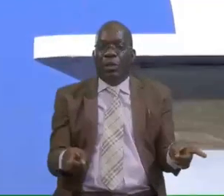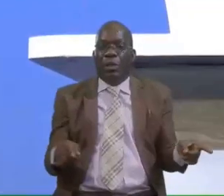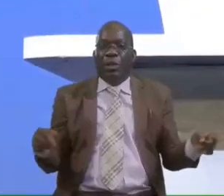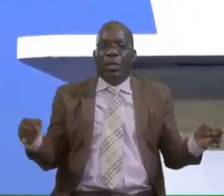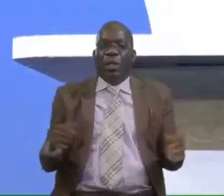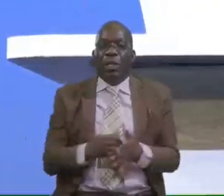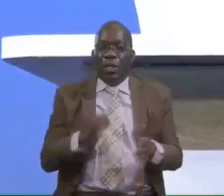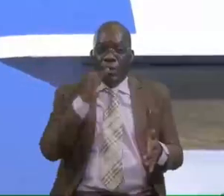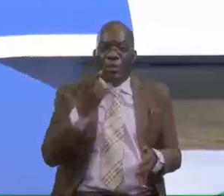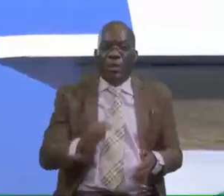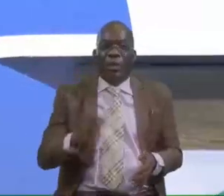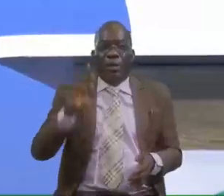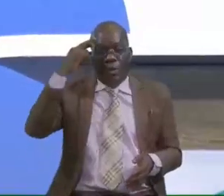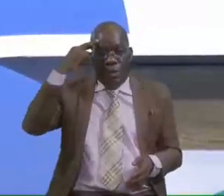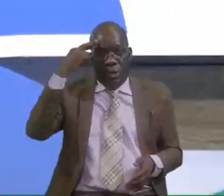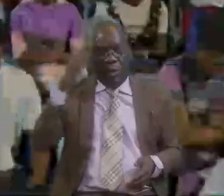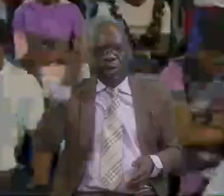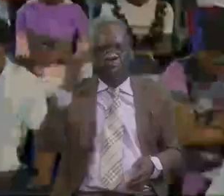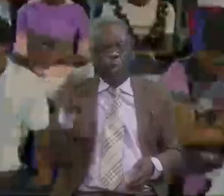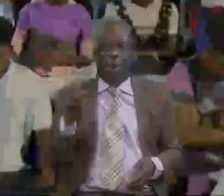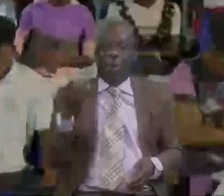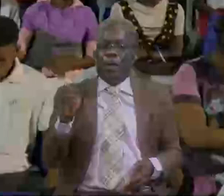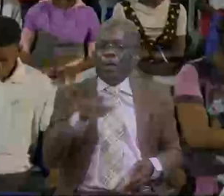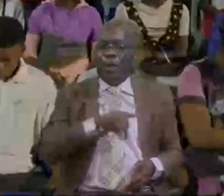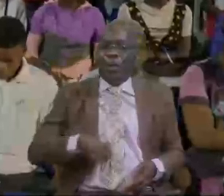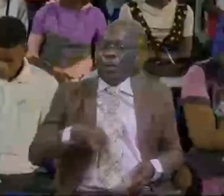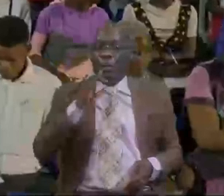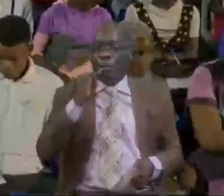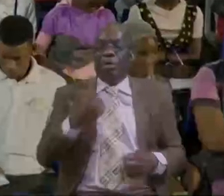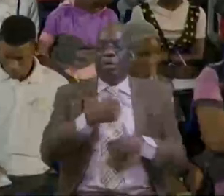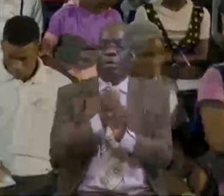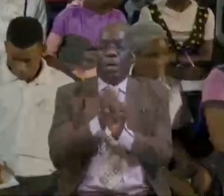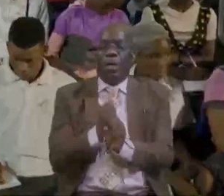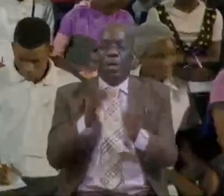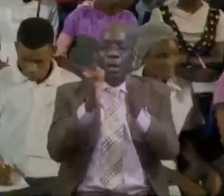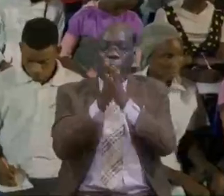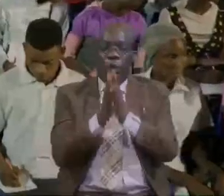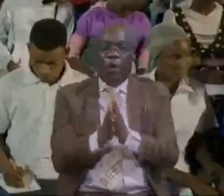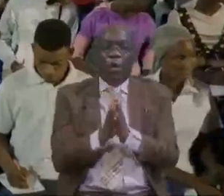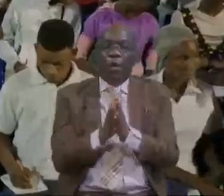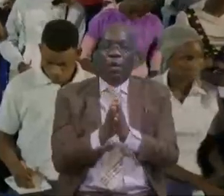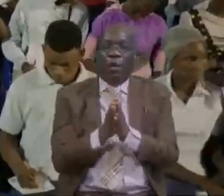c'est pourquoi le Seigneur intercède